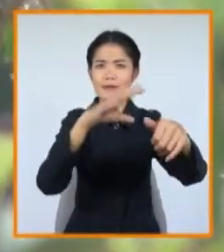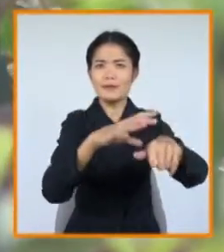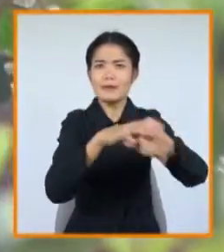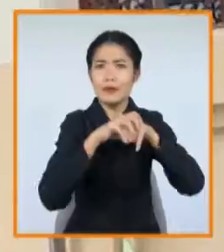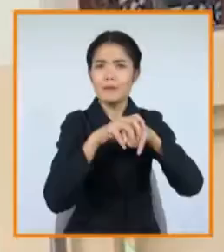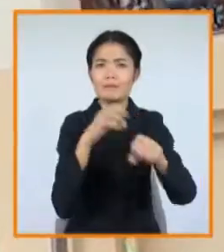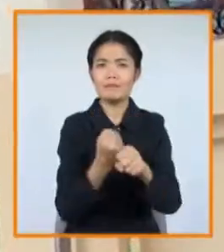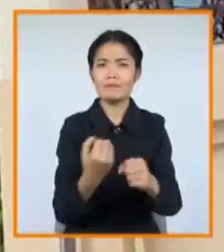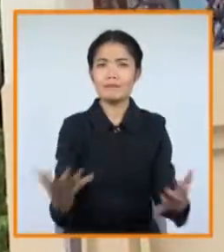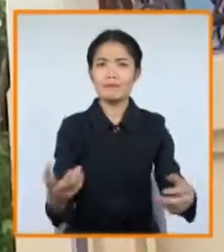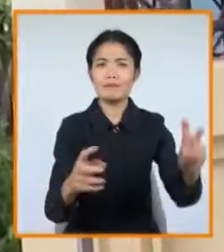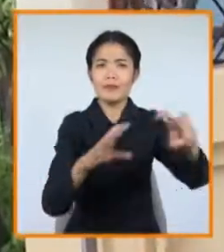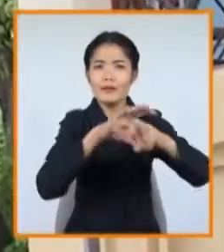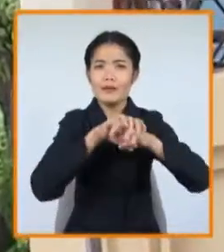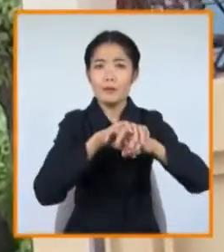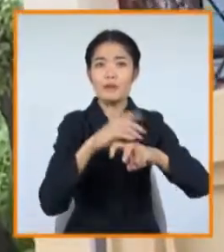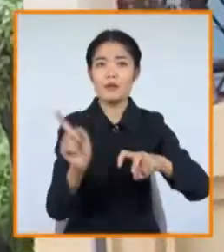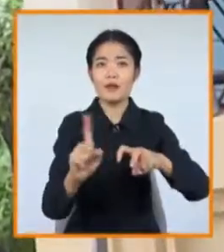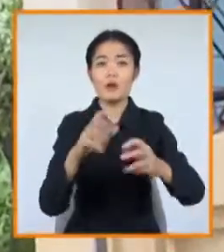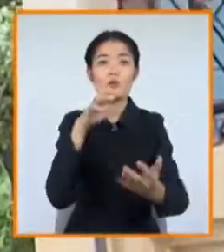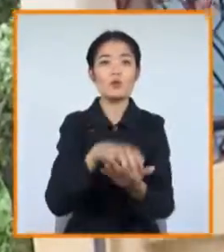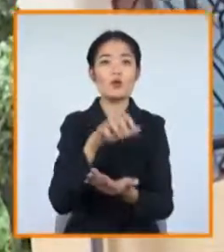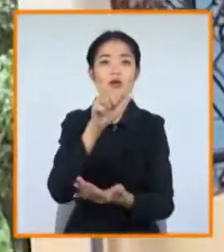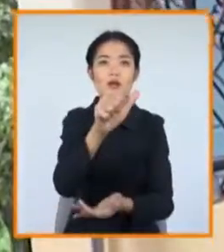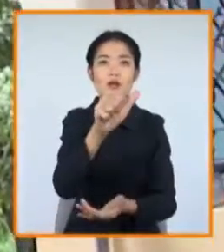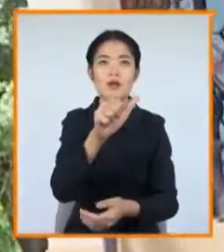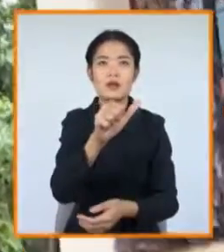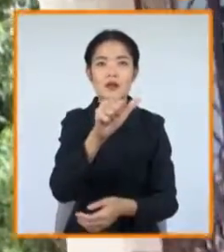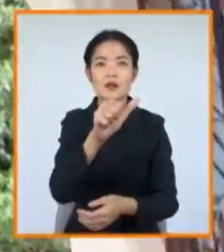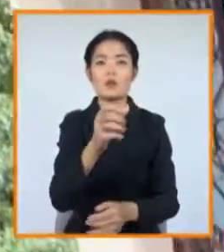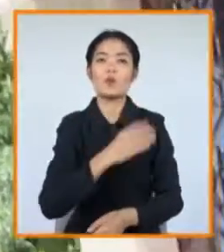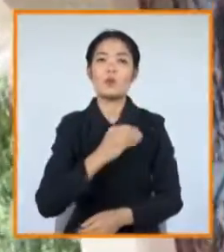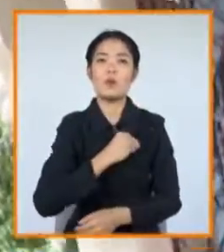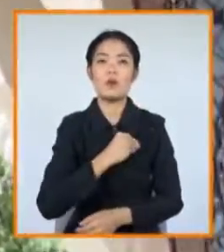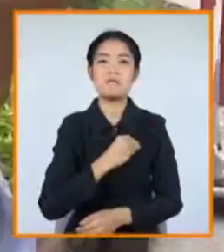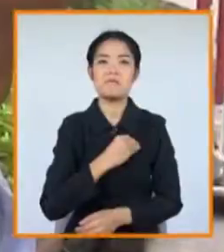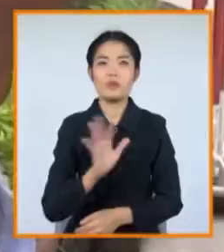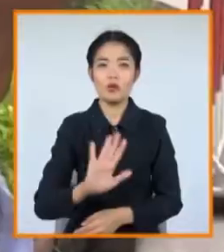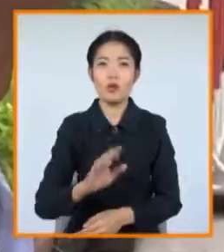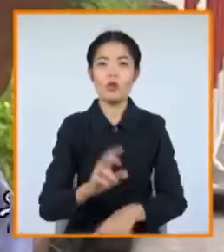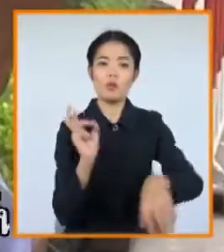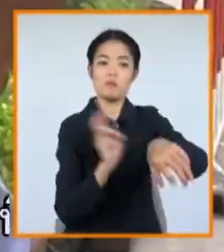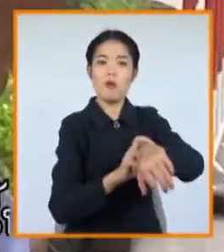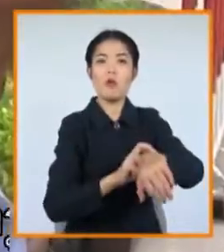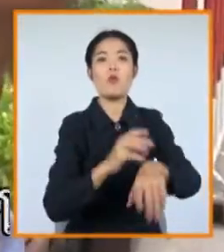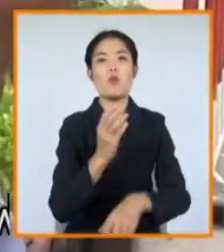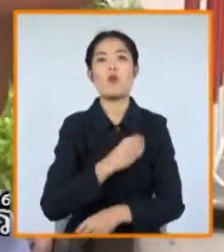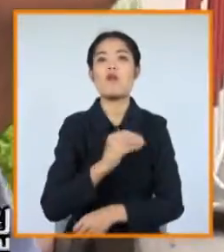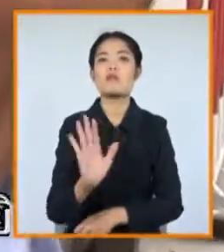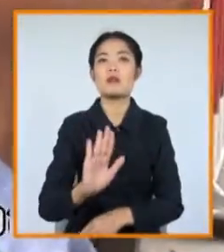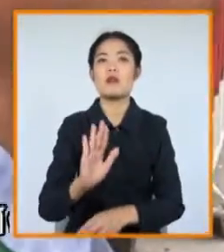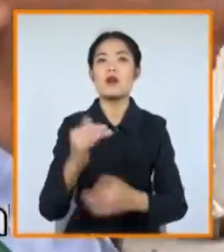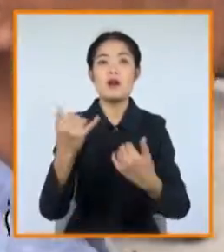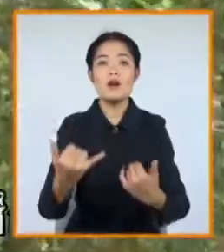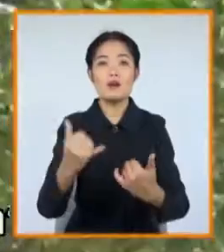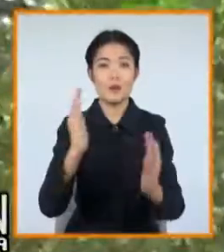ตัวเขื่องนี้อย่างไรดีนะคะโชคดีที่ไม่ใช่งูเห่าก็ไม่ต้องกังวลมากว่าอาจจะถูกฉกได้ในที่สุ